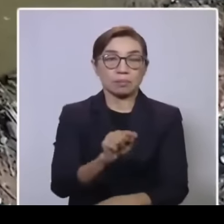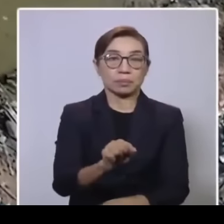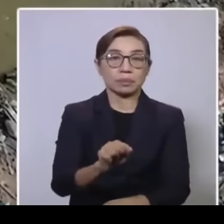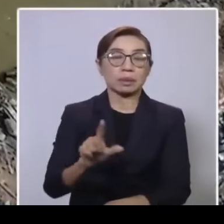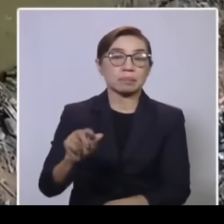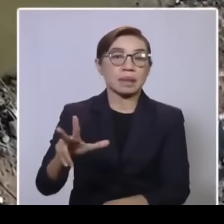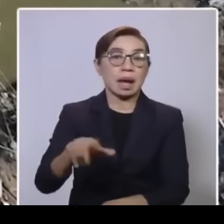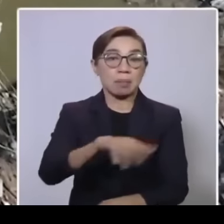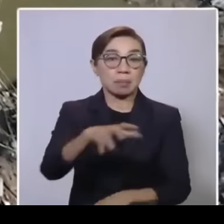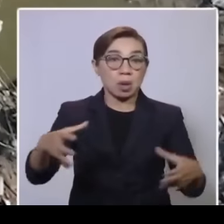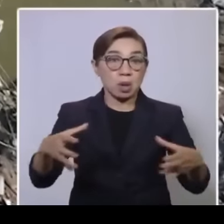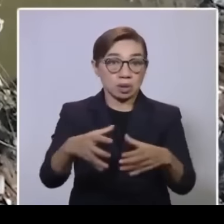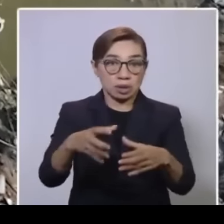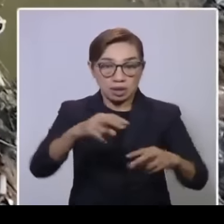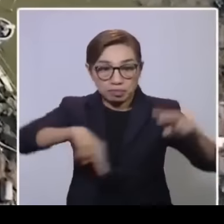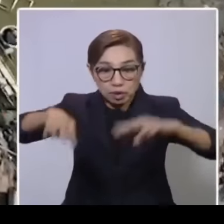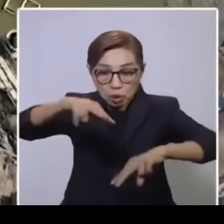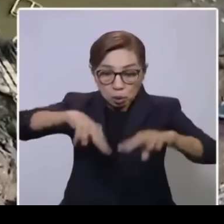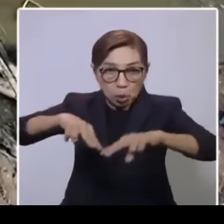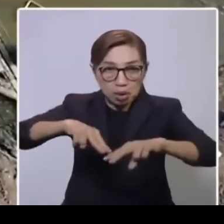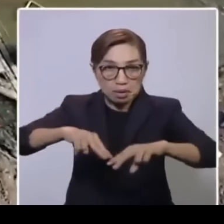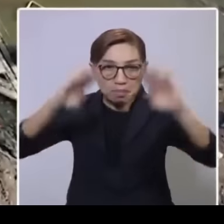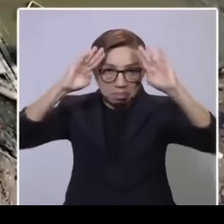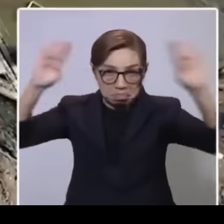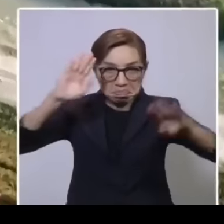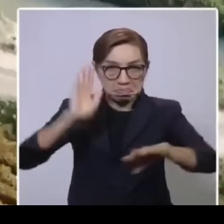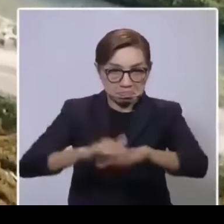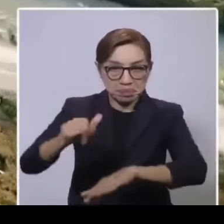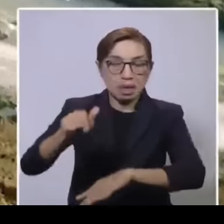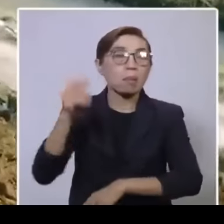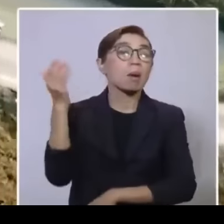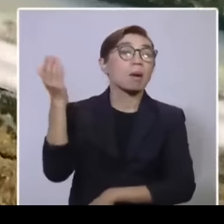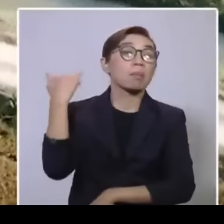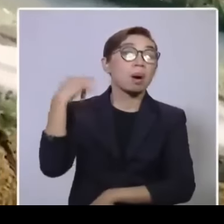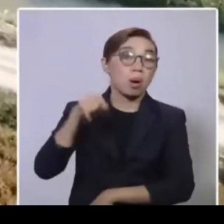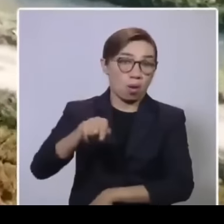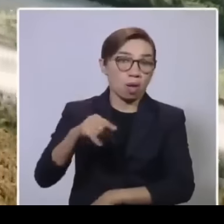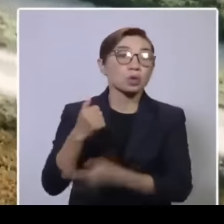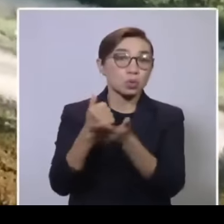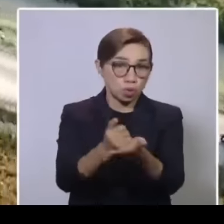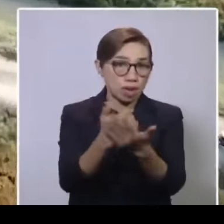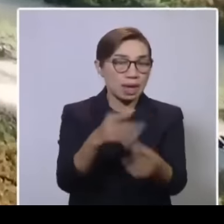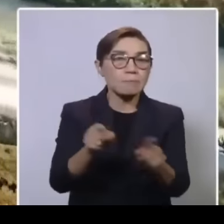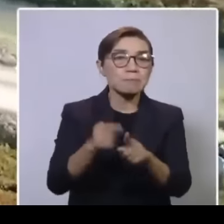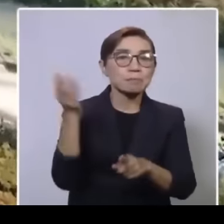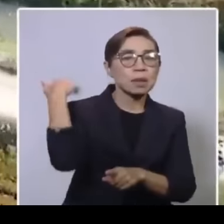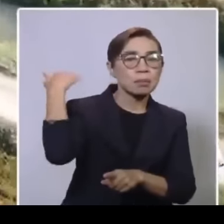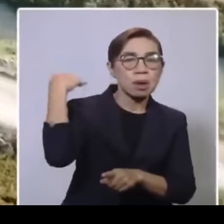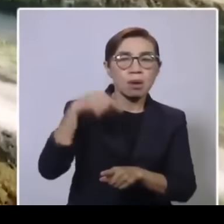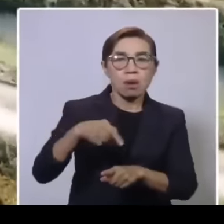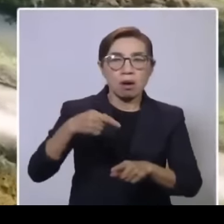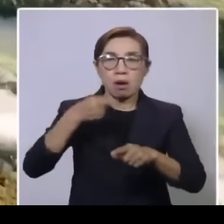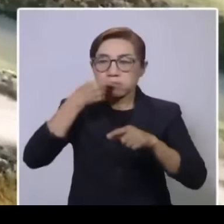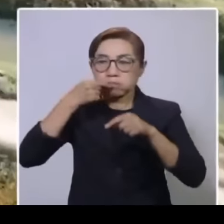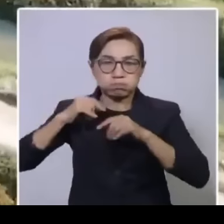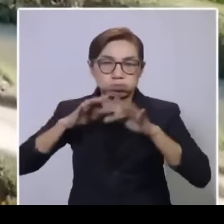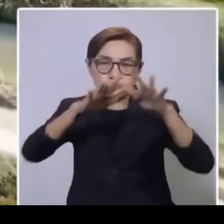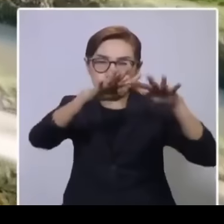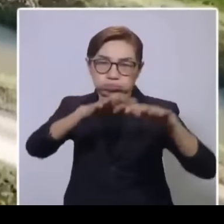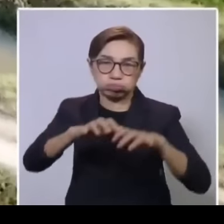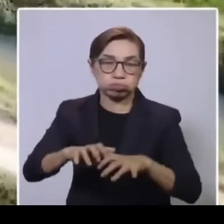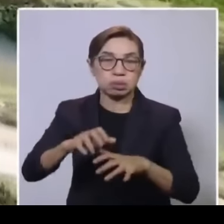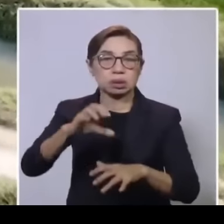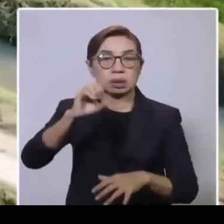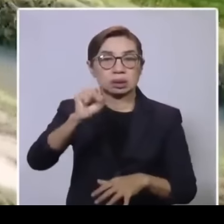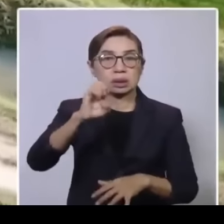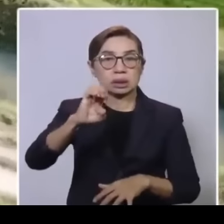ป็นทีมที่ได้มาตรฐานมีประสบการณ์เพราะเนื่องจากเคยลงในพื้นที่เหตุการณ์สึนามิแล้วก็มีการตรวจพิสูจน์อัต